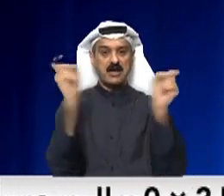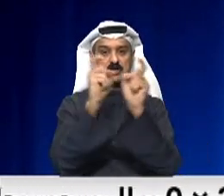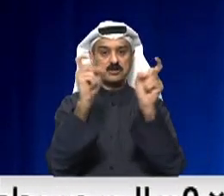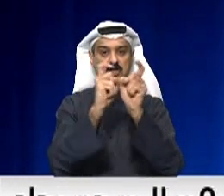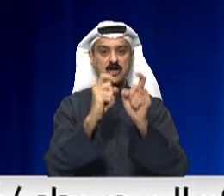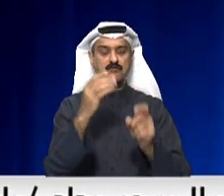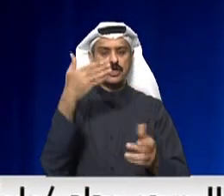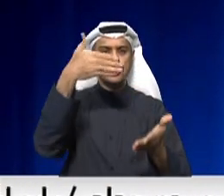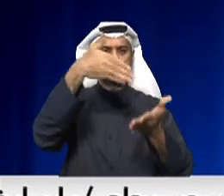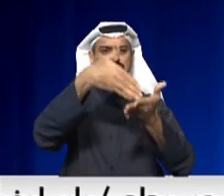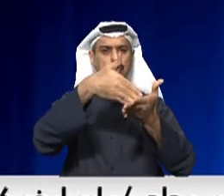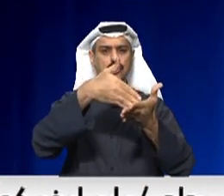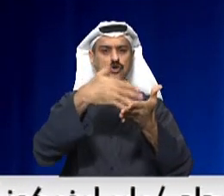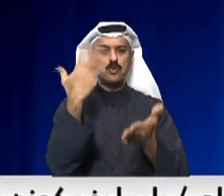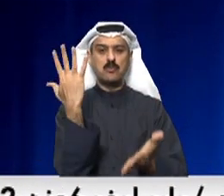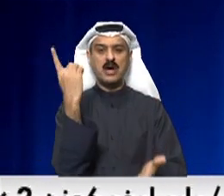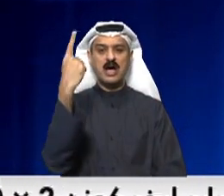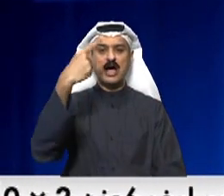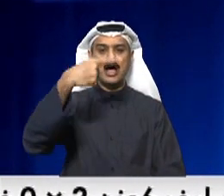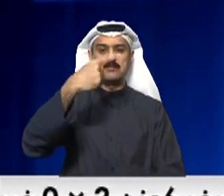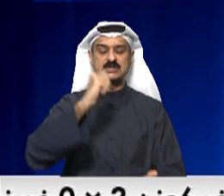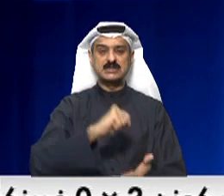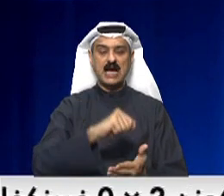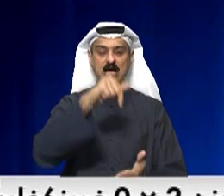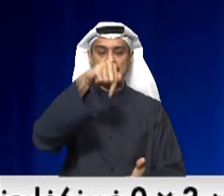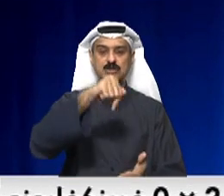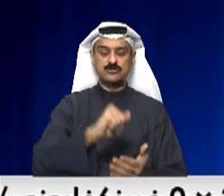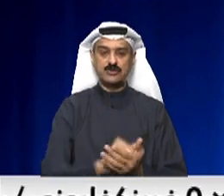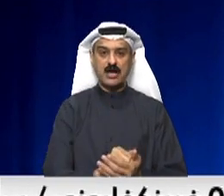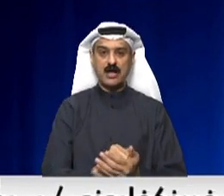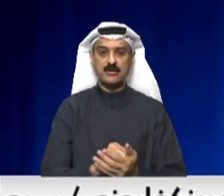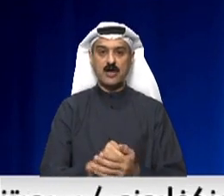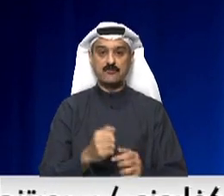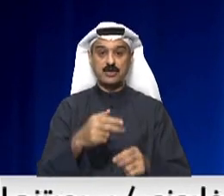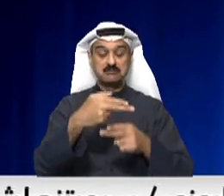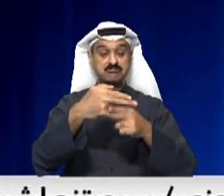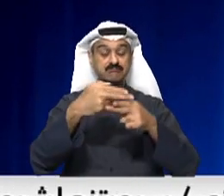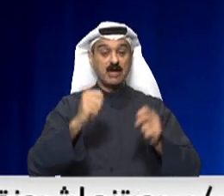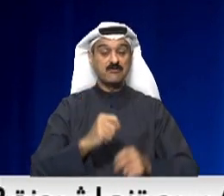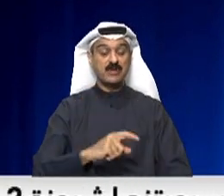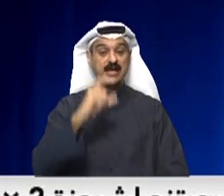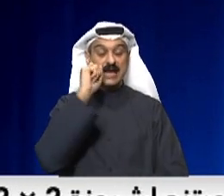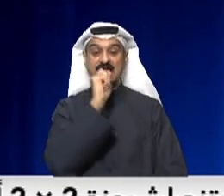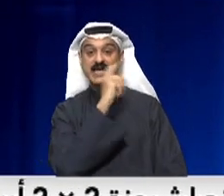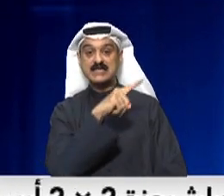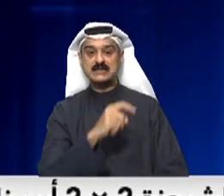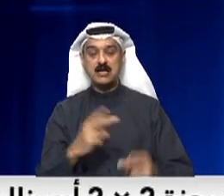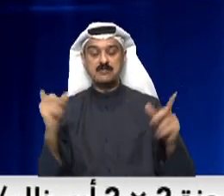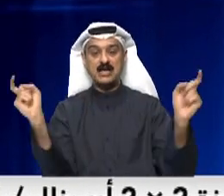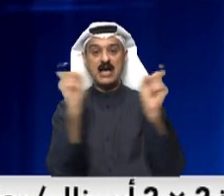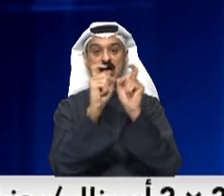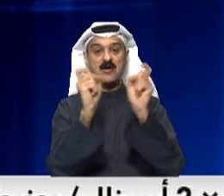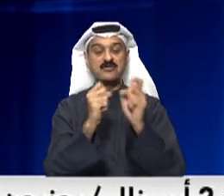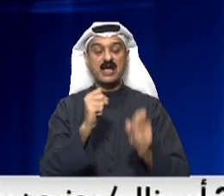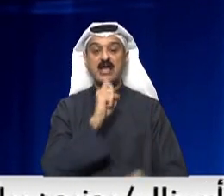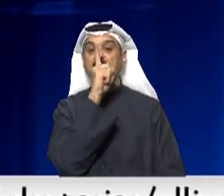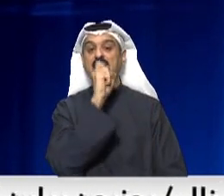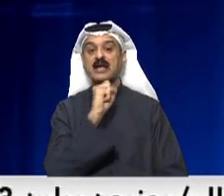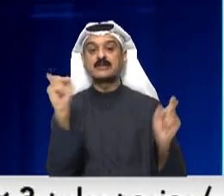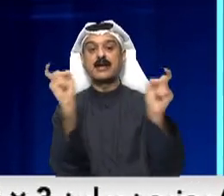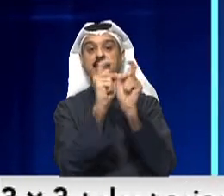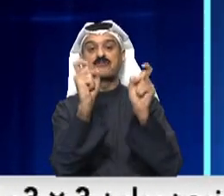15 في عصر اليوم الممثل الثاني لكرة اليد الكويتية نادي السلمية بشقيقه العربي القطري.